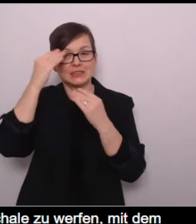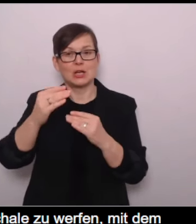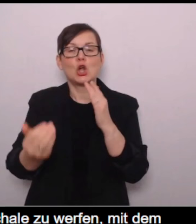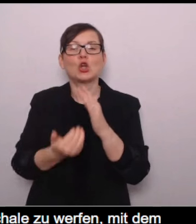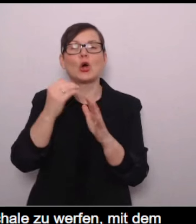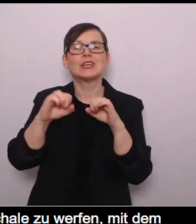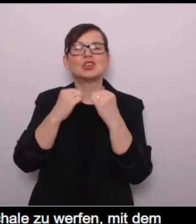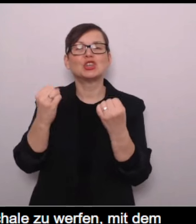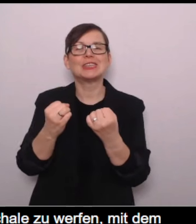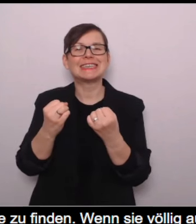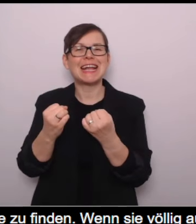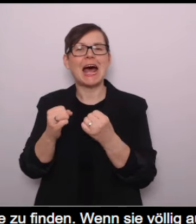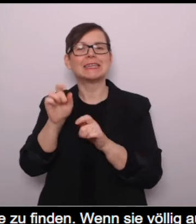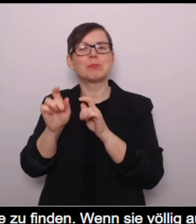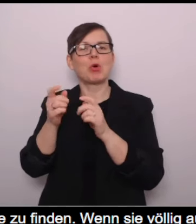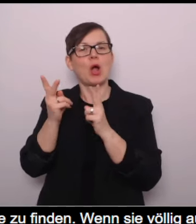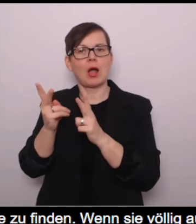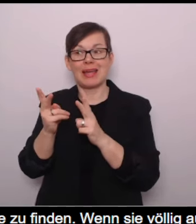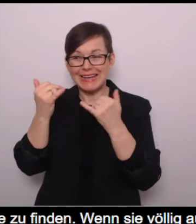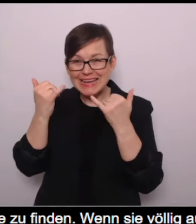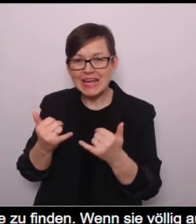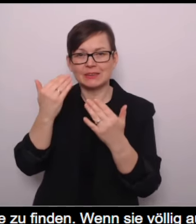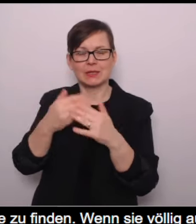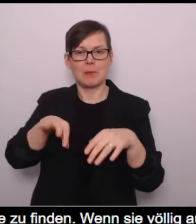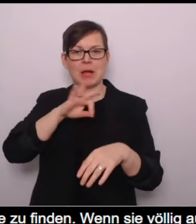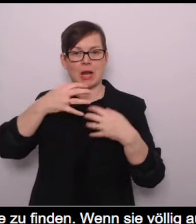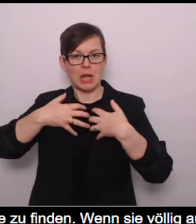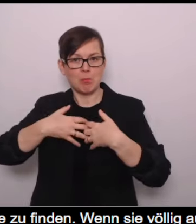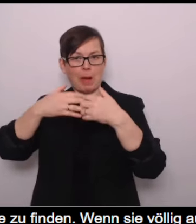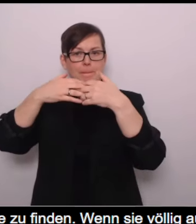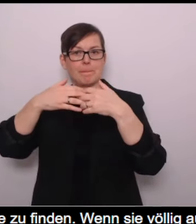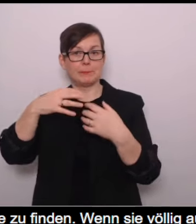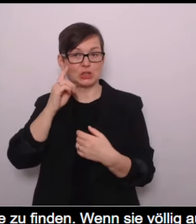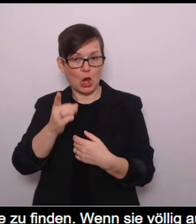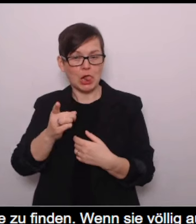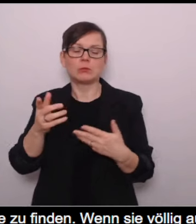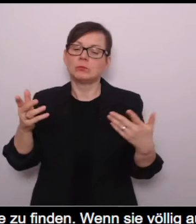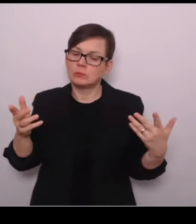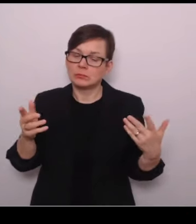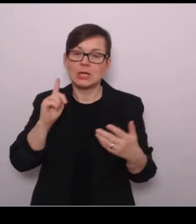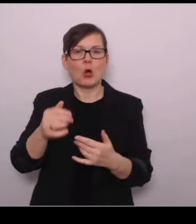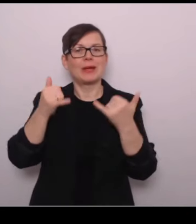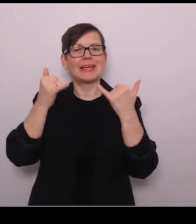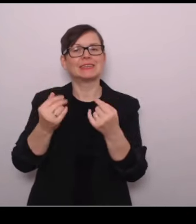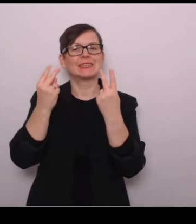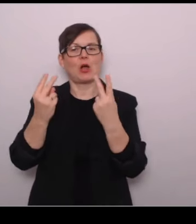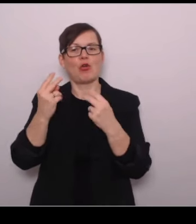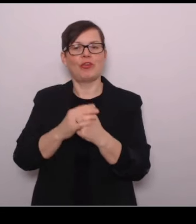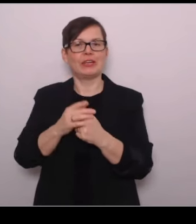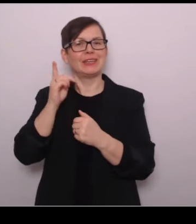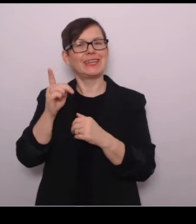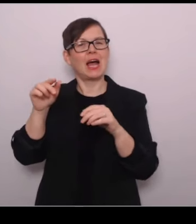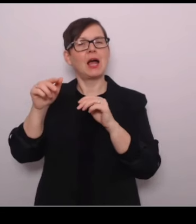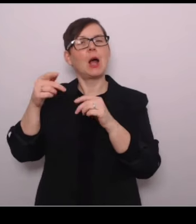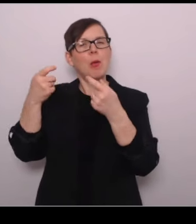Übrigens fällt auf, dass gerade mit der Ankündigung des völlig neuen Staatsbürgerschaftsrechts jetzt auch ganz bewusst diese Partei gegründet wird. Ich glaube,